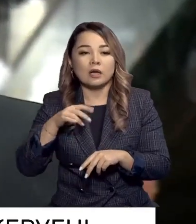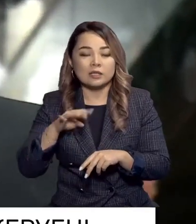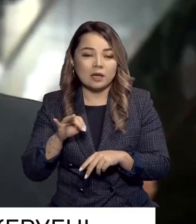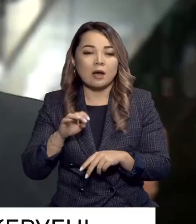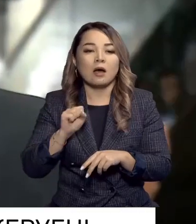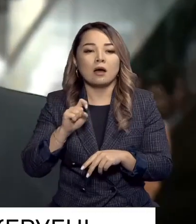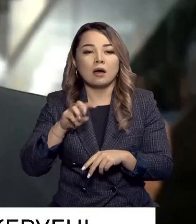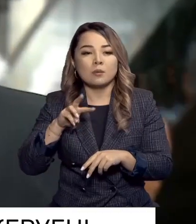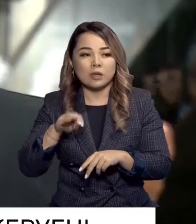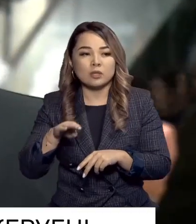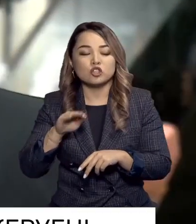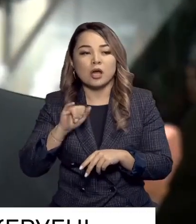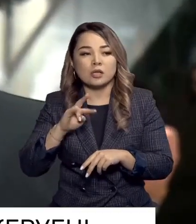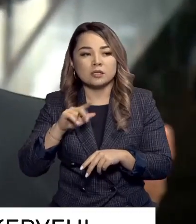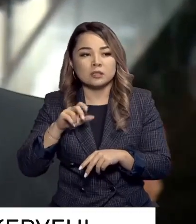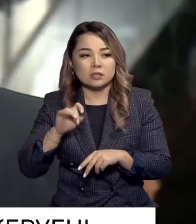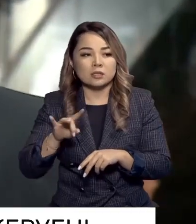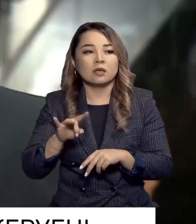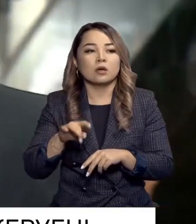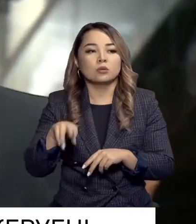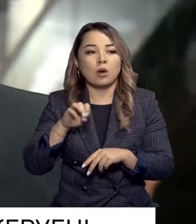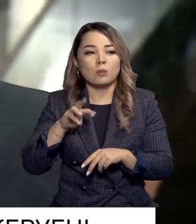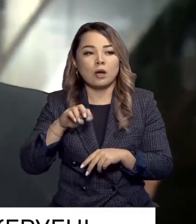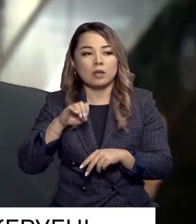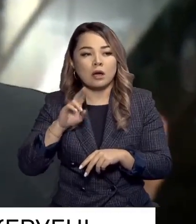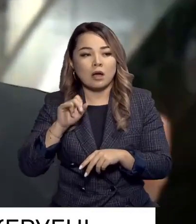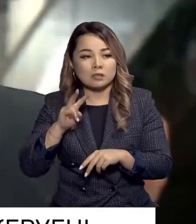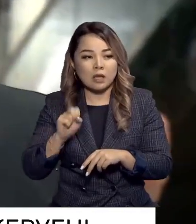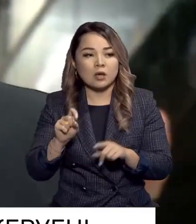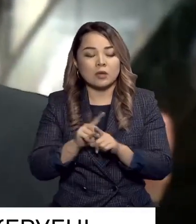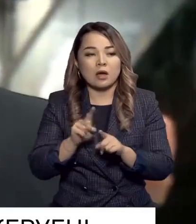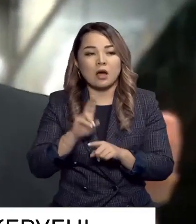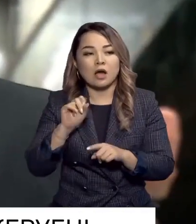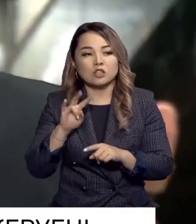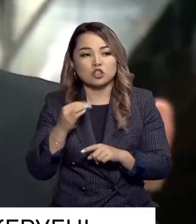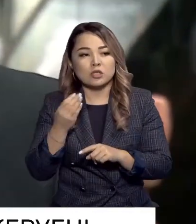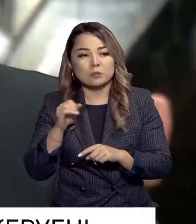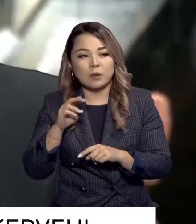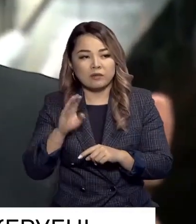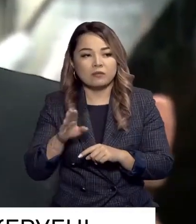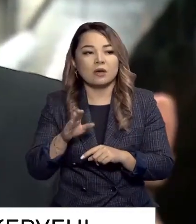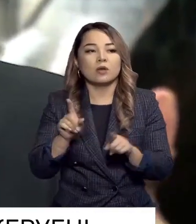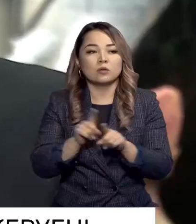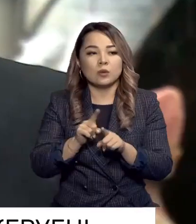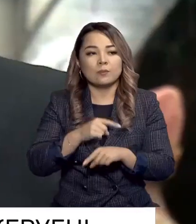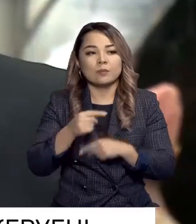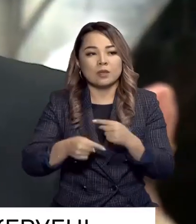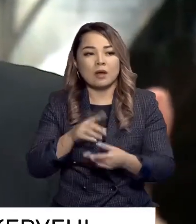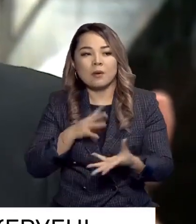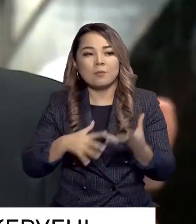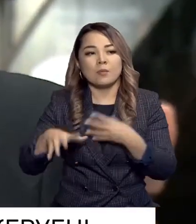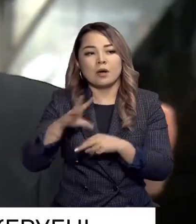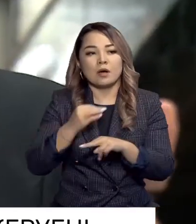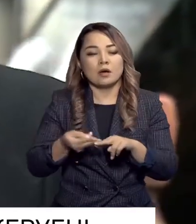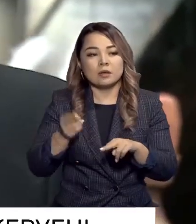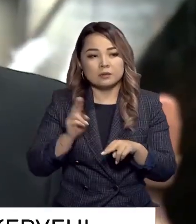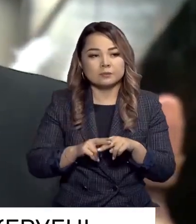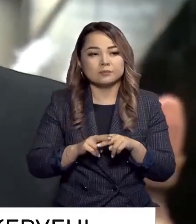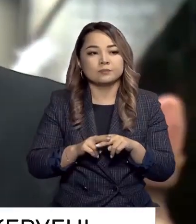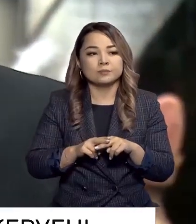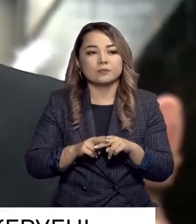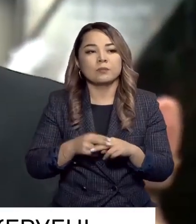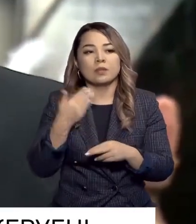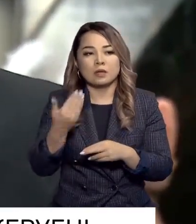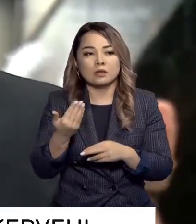болсын, Жәңгір болсын, Домалағана болсын, Қаныш Сәтбаев және Тәшеновтер болсын. Бұлардың барлығының бойында